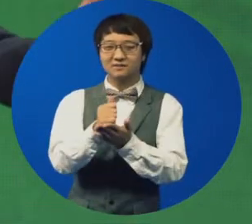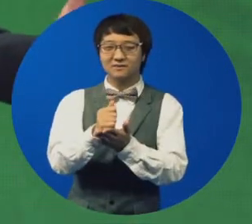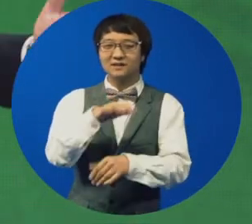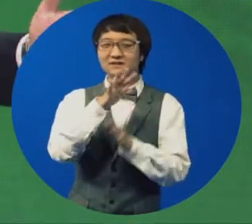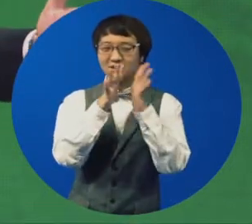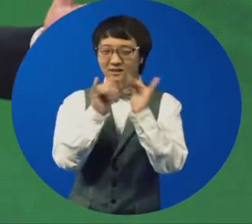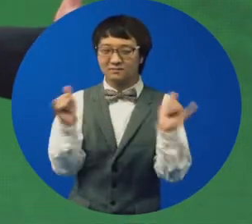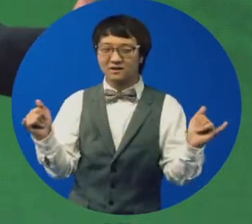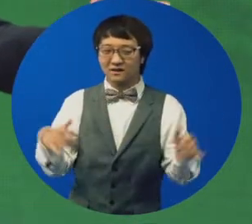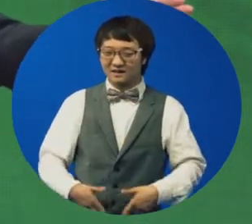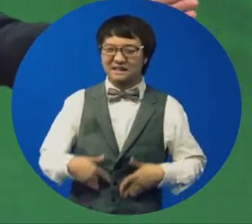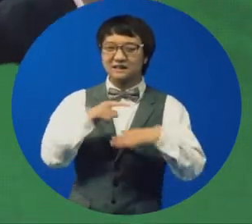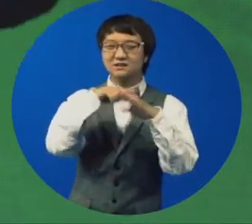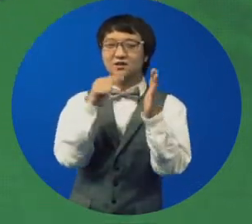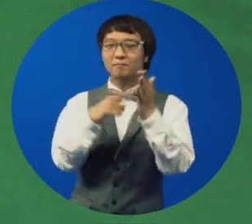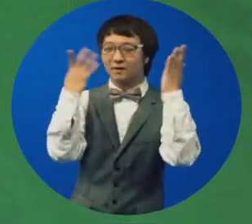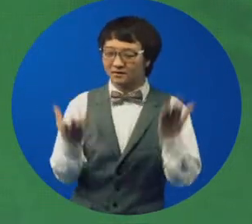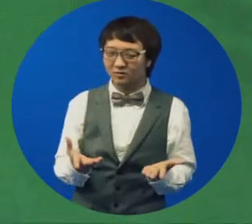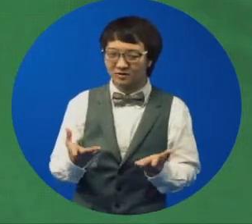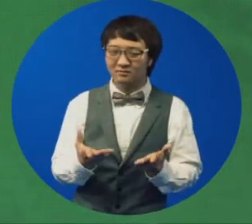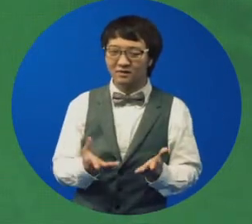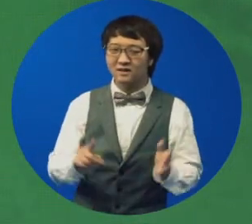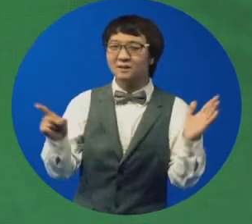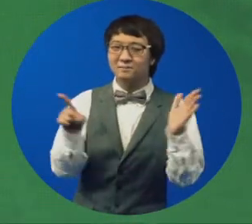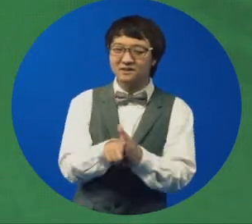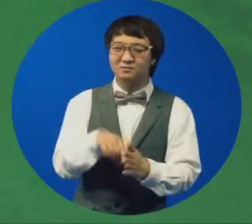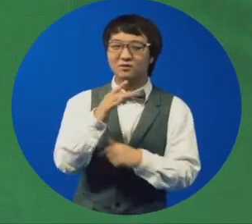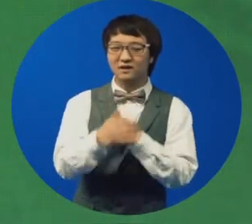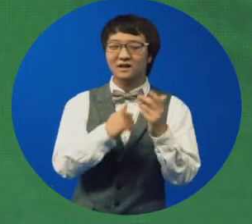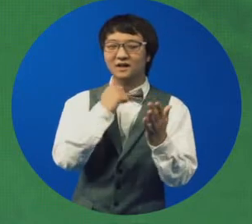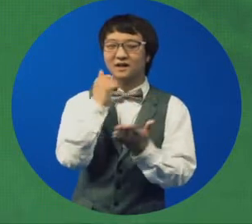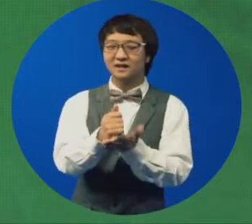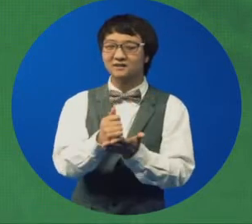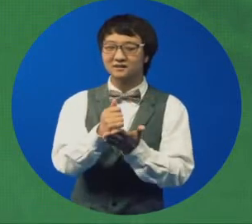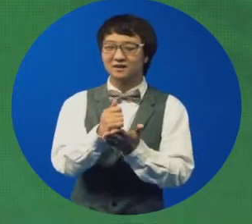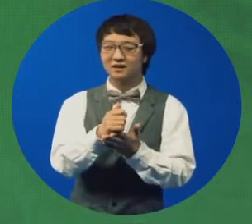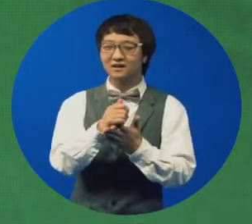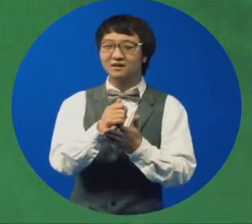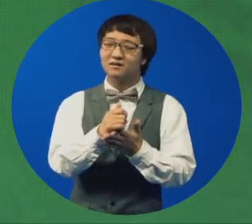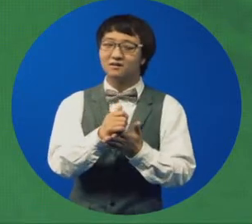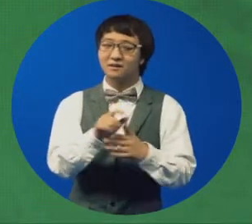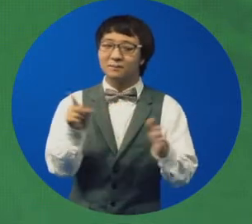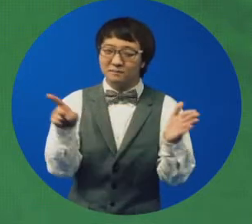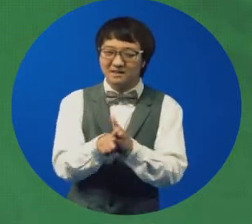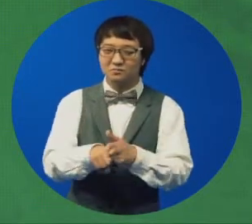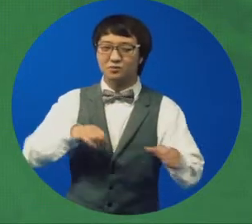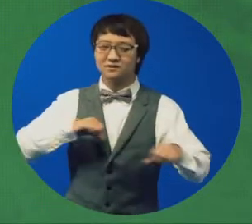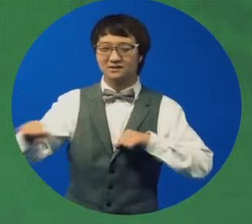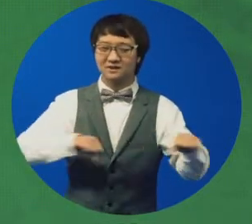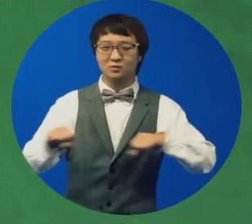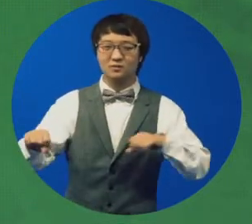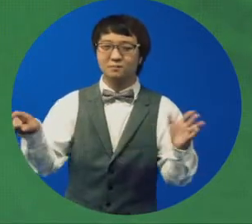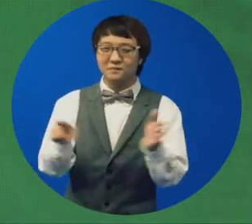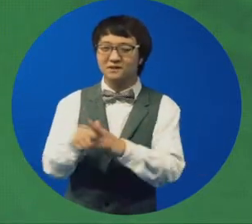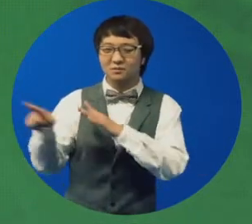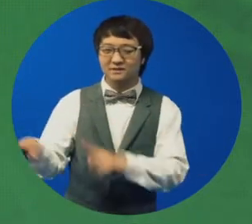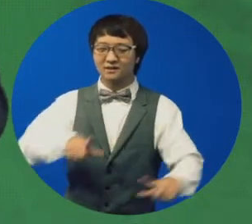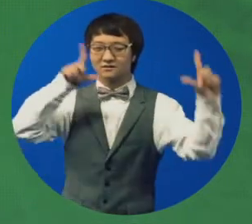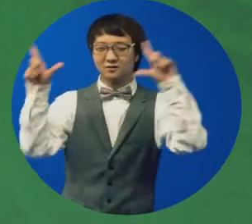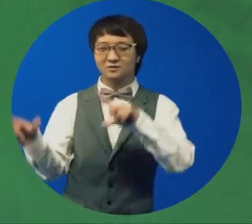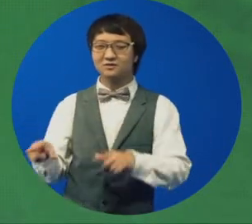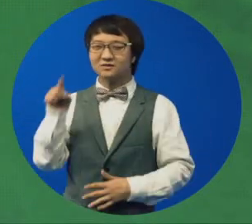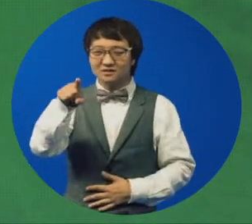사람들에게 인정받는 것이 아니라 하나님, 제가 믿음으로 하는 행동, 제가 믿음으로 살아가는 일이 무엇인지를 그 믿음으로